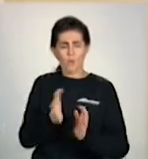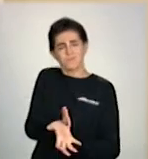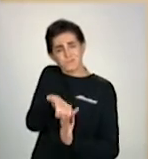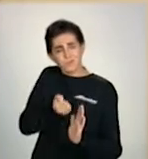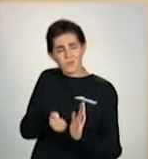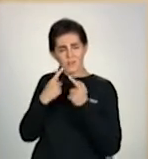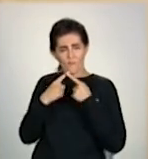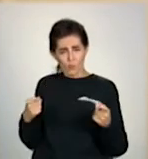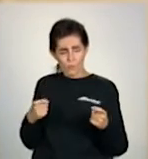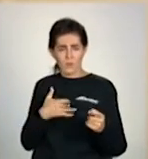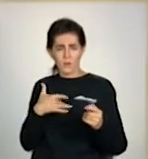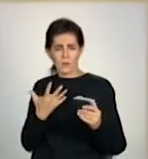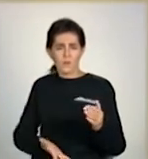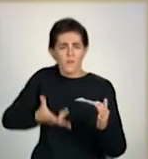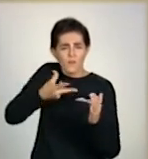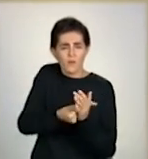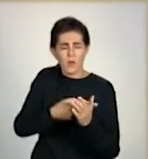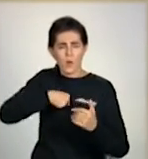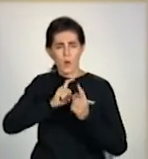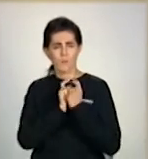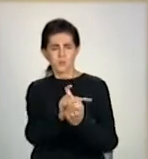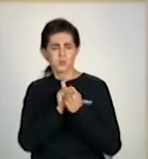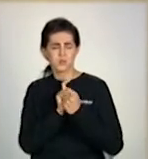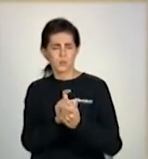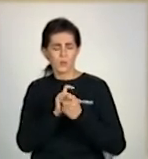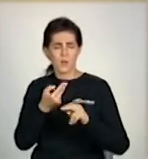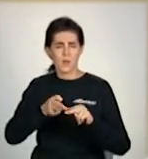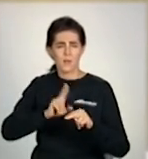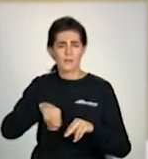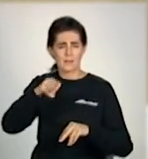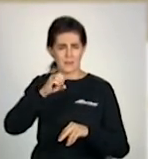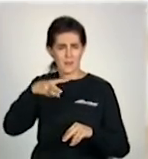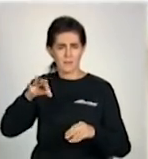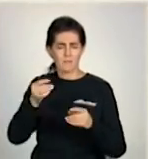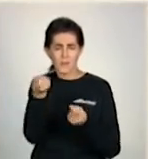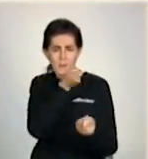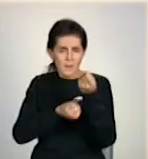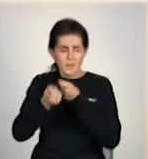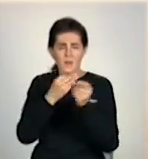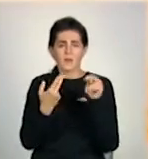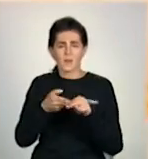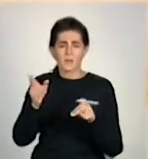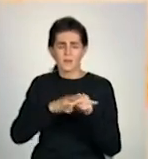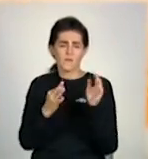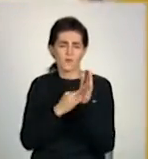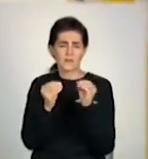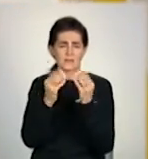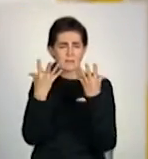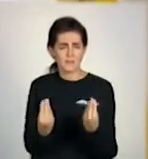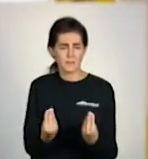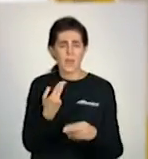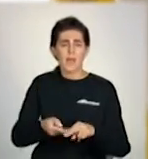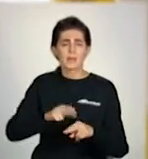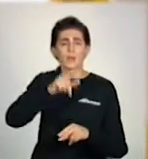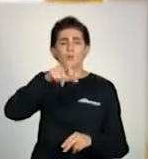тобто ввели щось. Чужеродное вещество. Антитела появляются где-то там 8, 9, 10 день. Это идет для людей